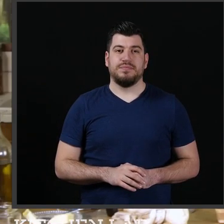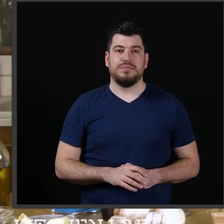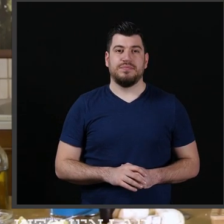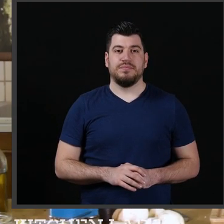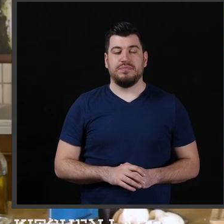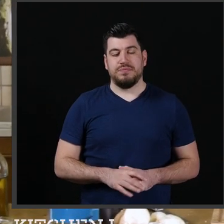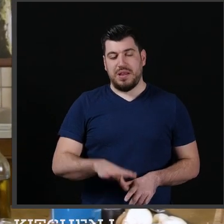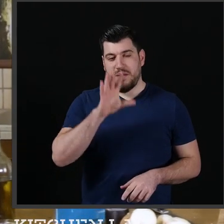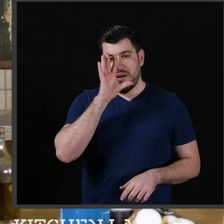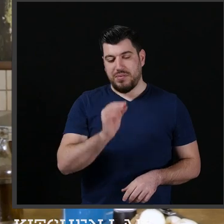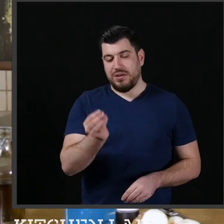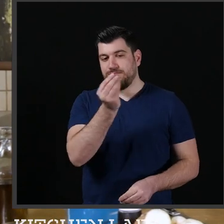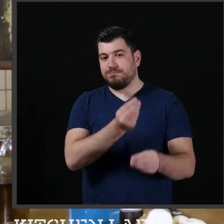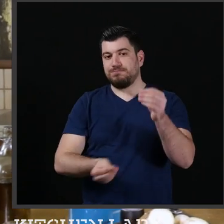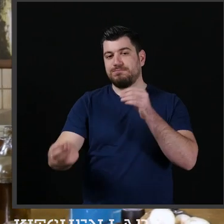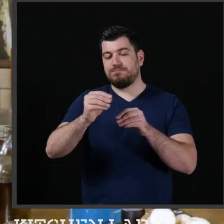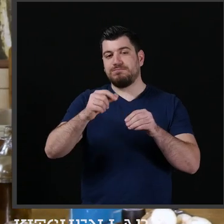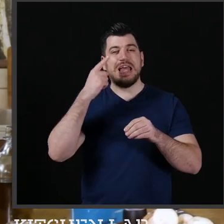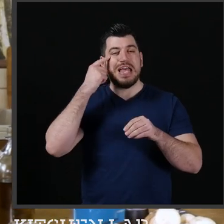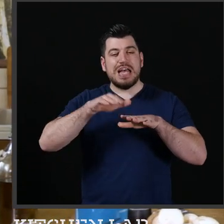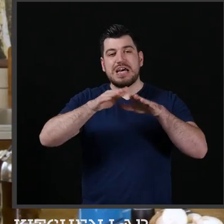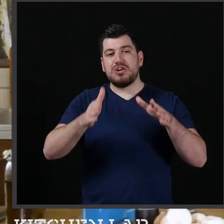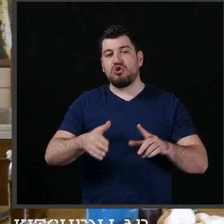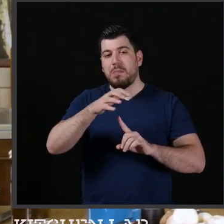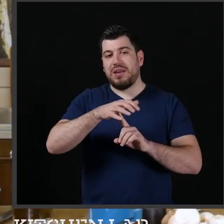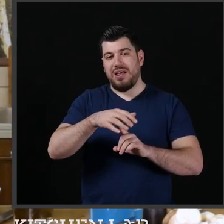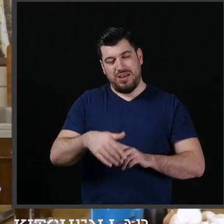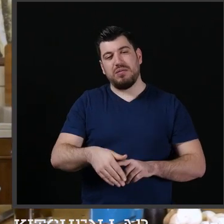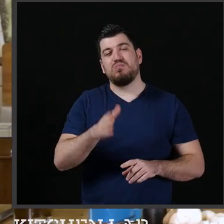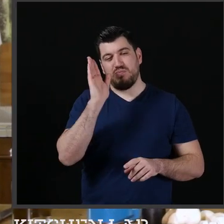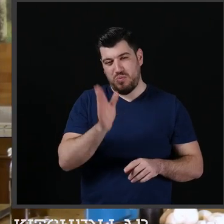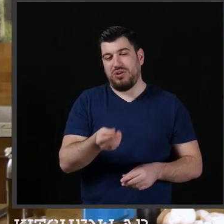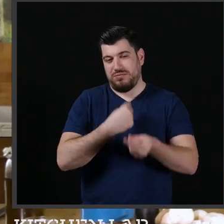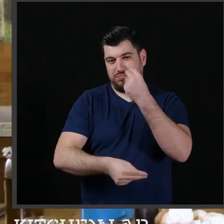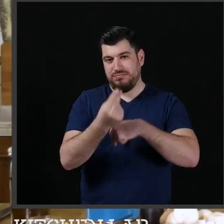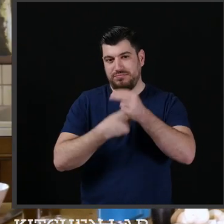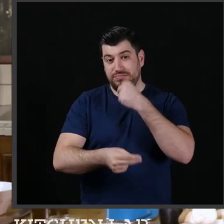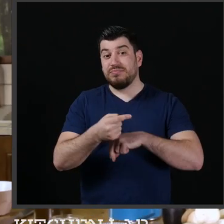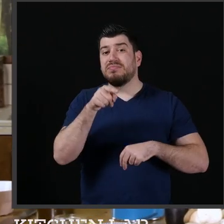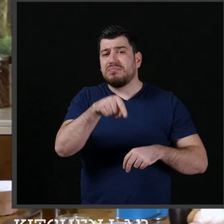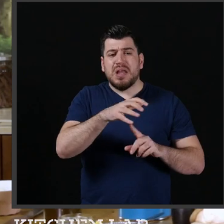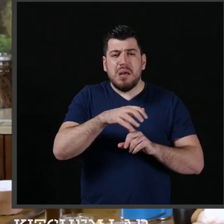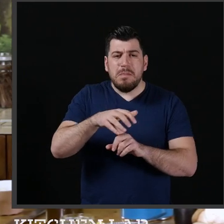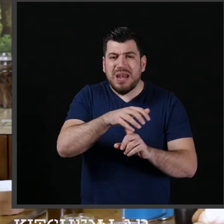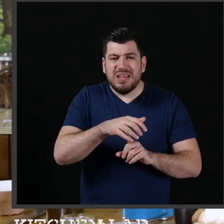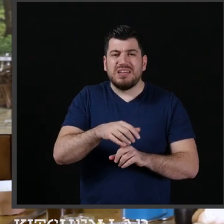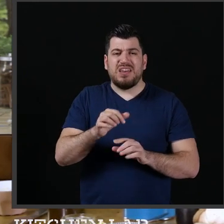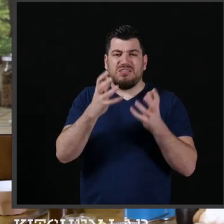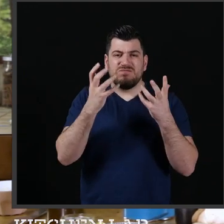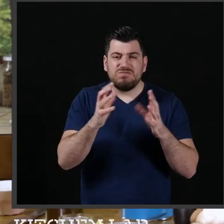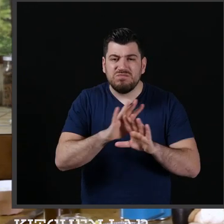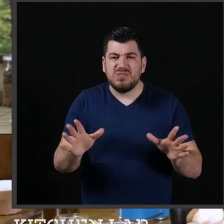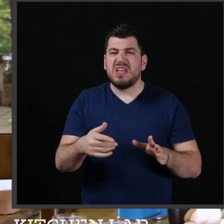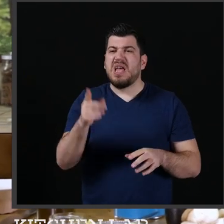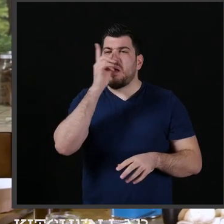Το πιο ποιοτικό ριζότο μανιταριών που μπορείτε να φάτε. Επαναλαμβάνω, χωρίς αποξεραμένα μανιταριά, χωρίς τρουφέλαιο, χωρίς